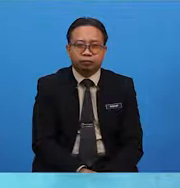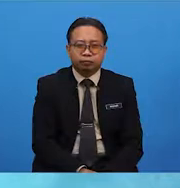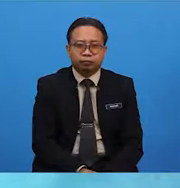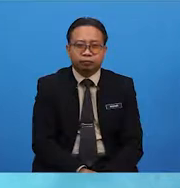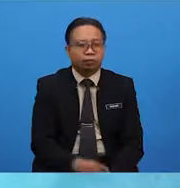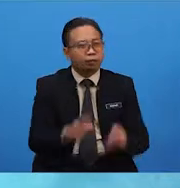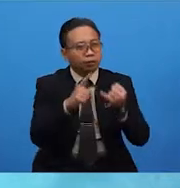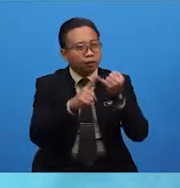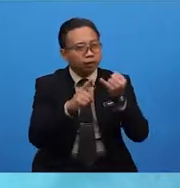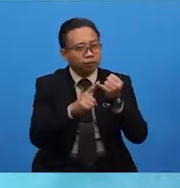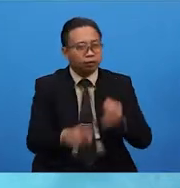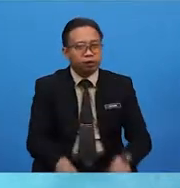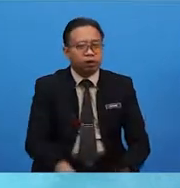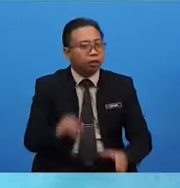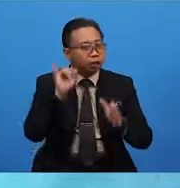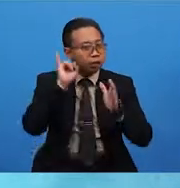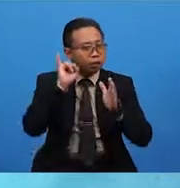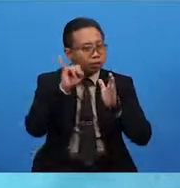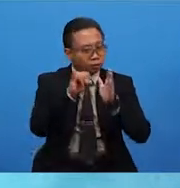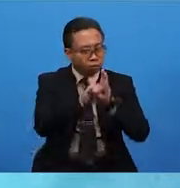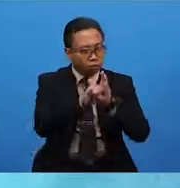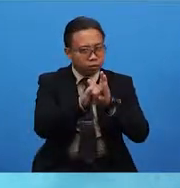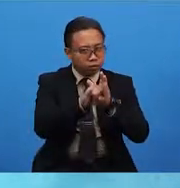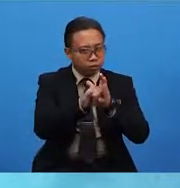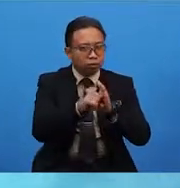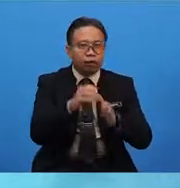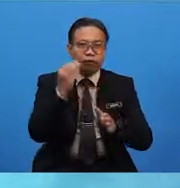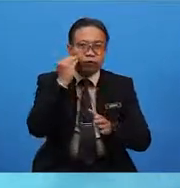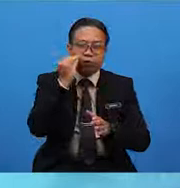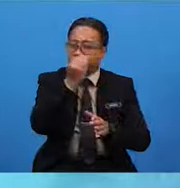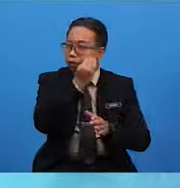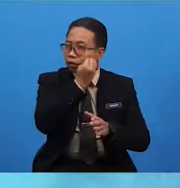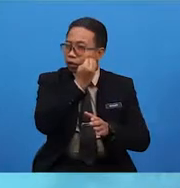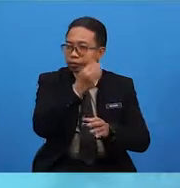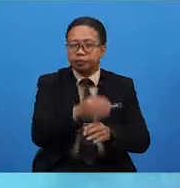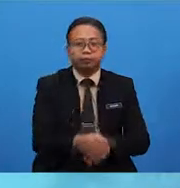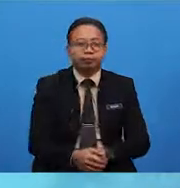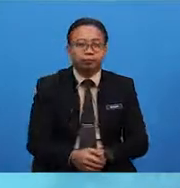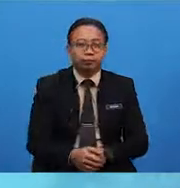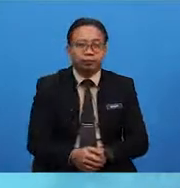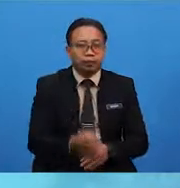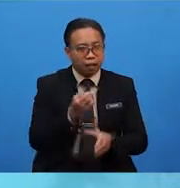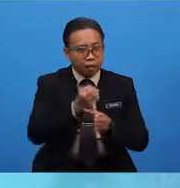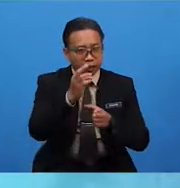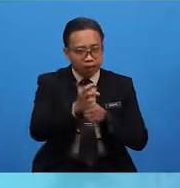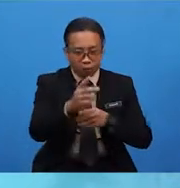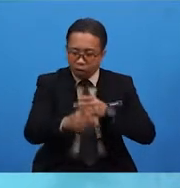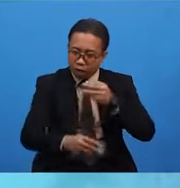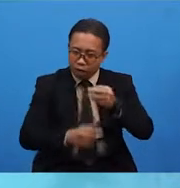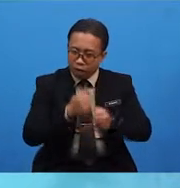akhir sekali Iyalah ilustrasi flora dan fauna atau alam